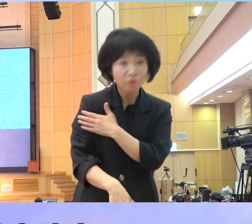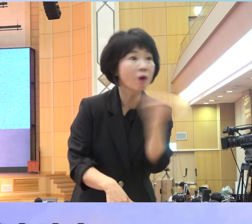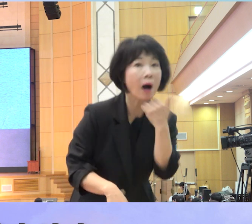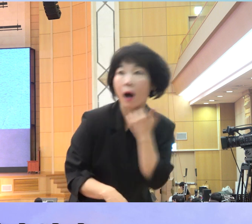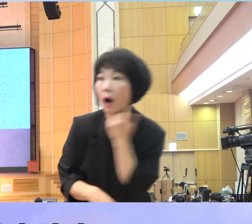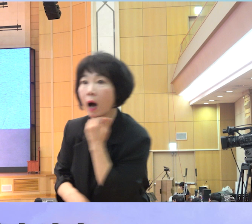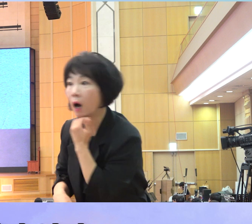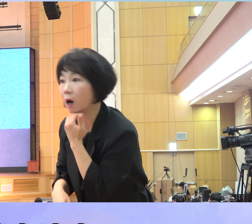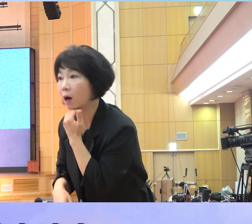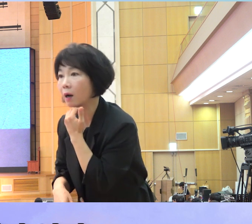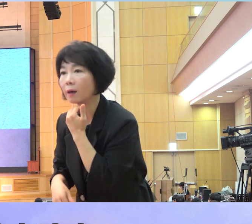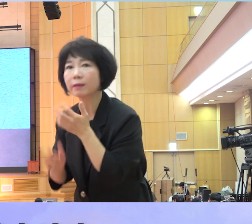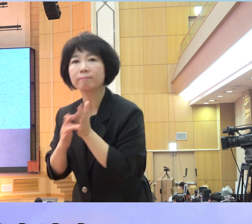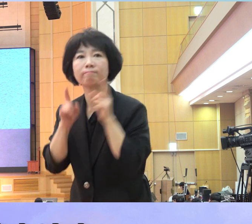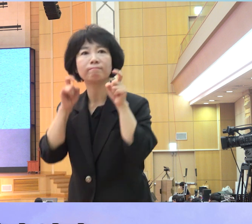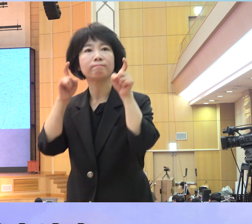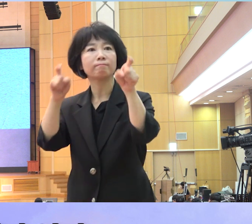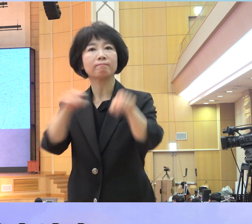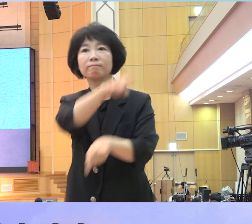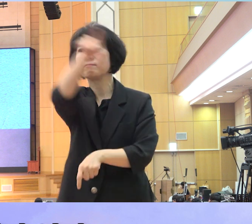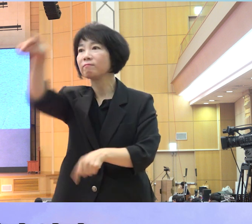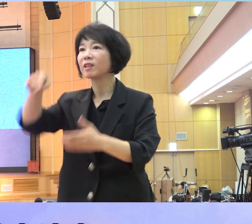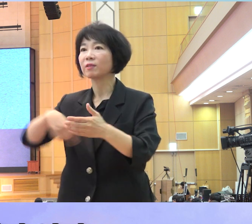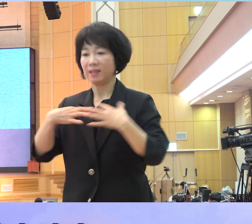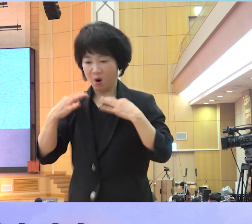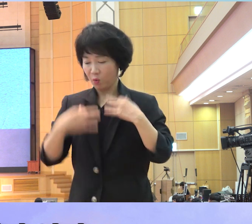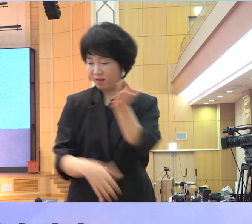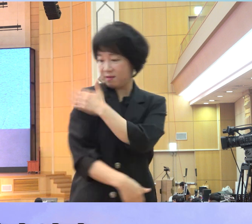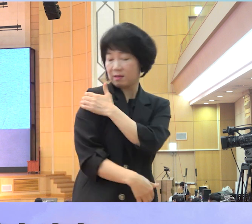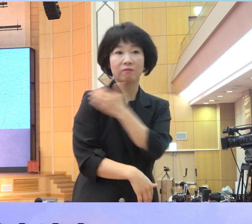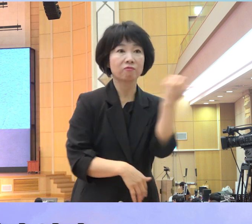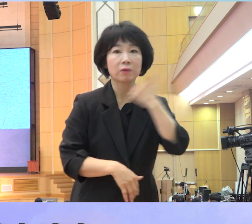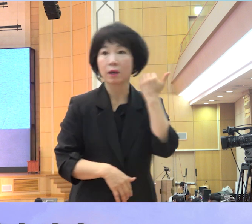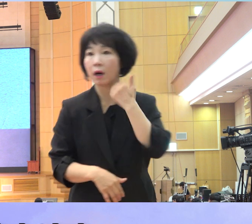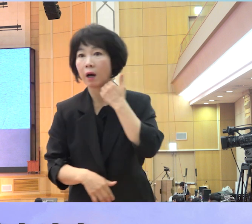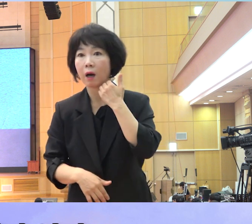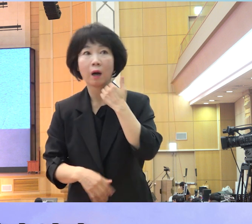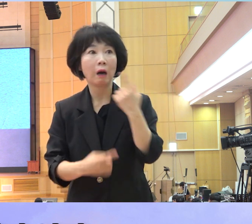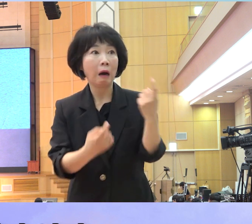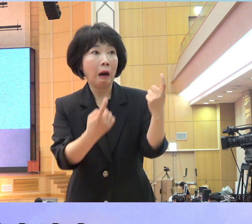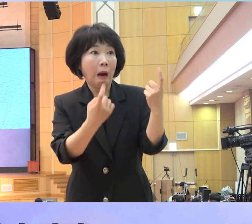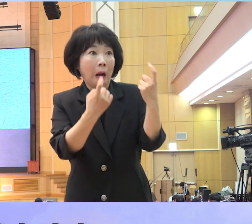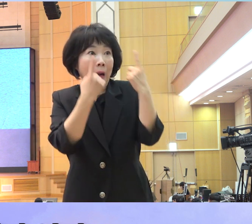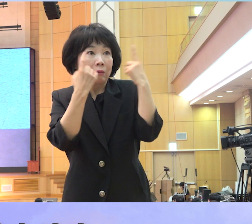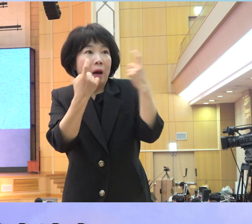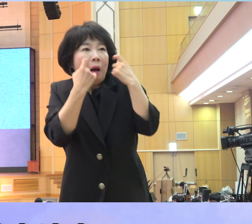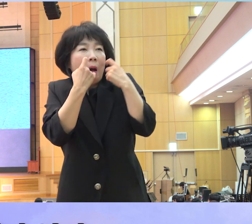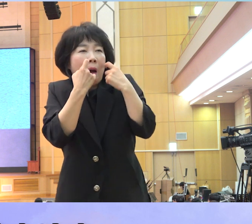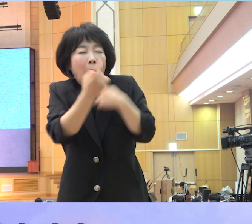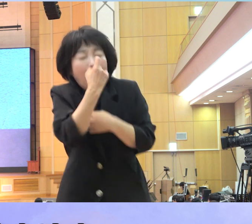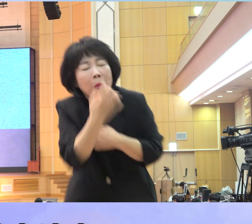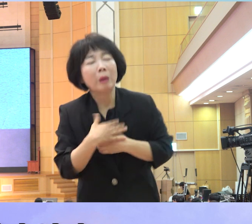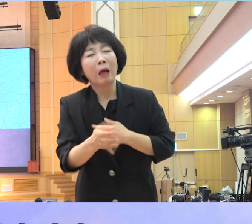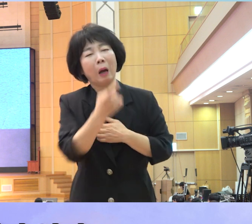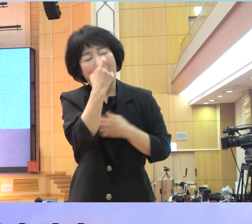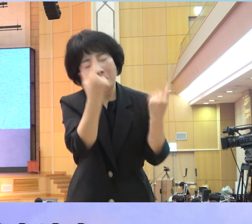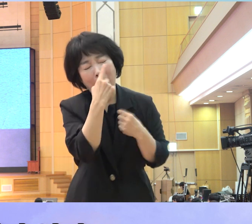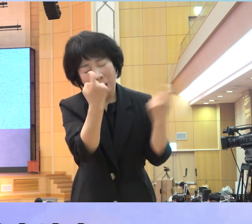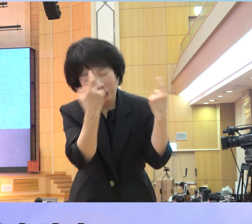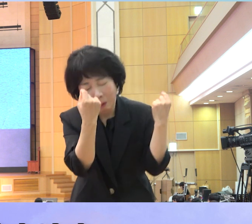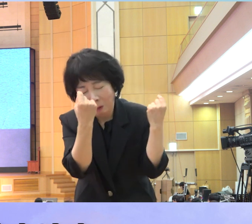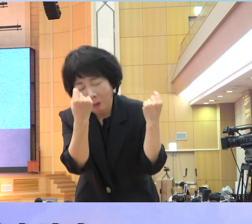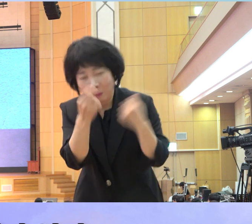근데 예수님은 또 물어봅니다. 누가 손댔어? 누가 손댔어? 그랬더니 12해를 앓았던 그 혈루병 여인이